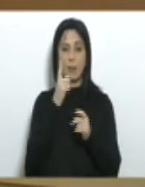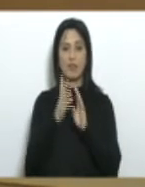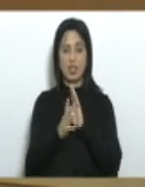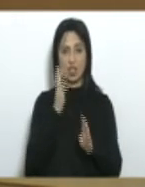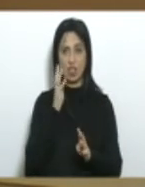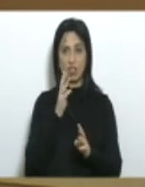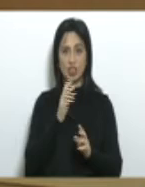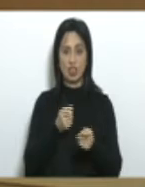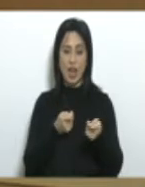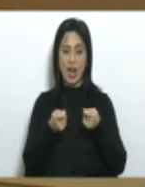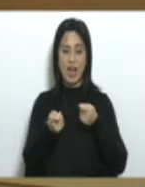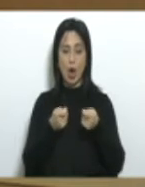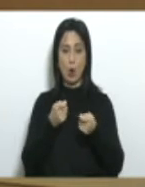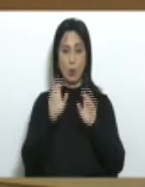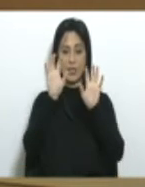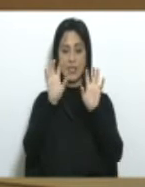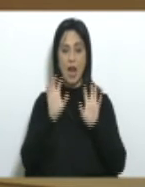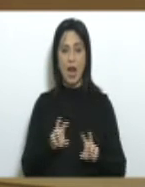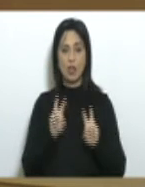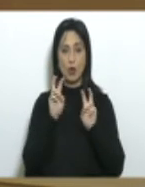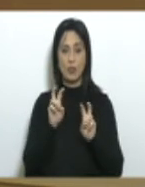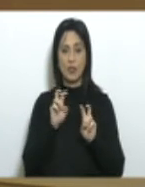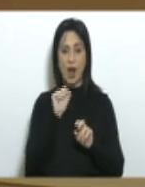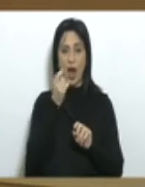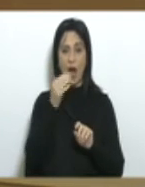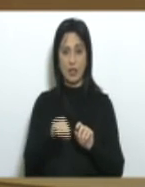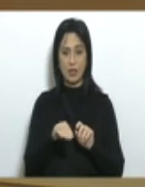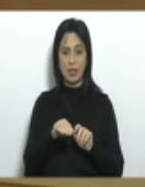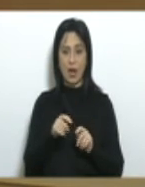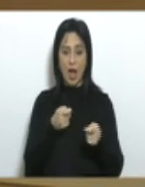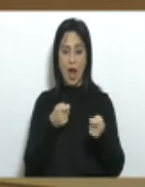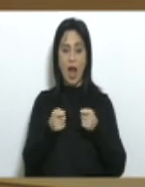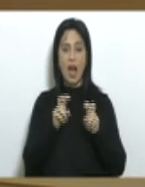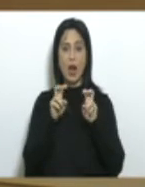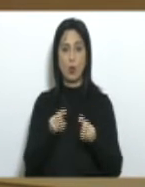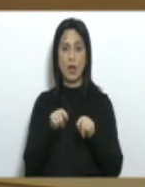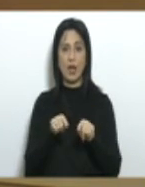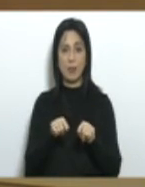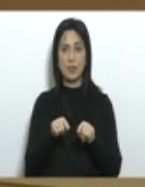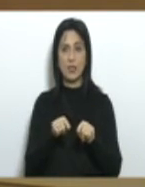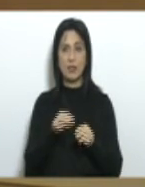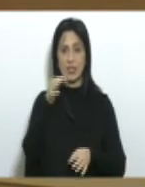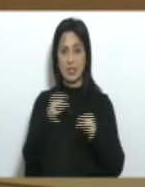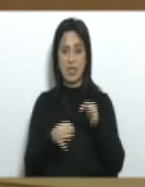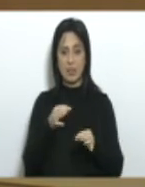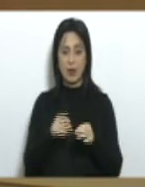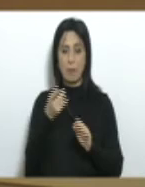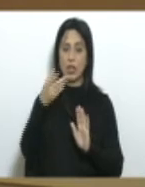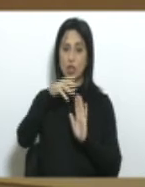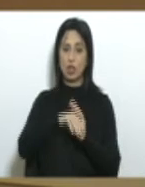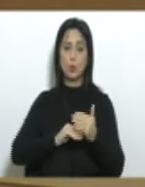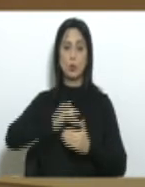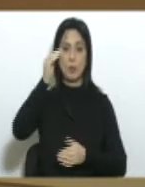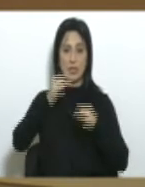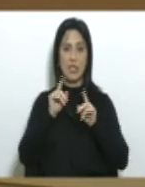რიგში რეგულირების საკანონმდებლო აქტებს, რომლებიც არეგულირებს სასამართლოს და მათ შორის